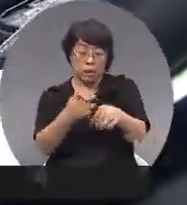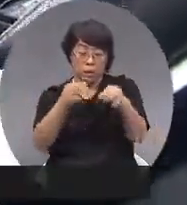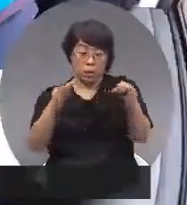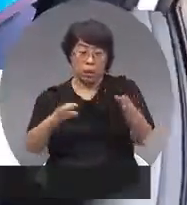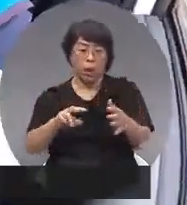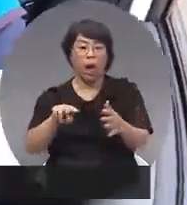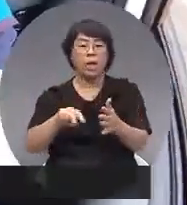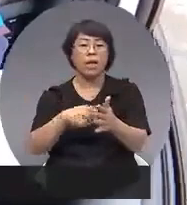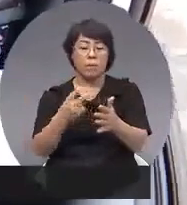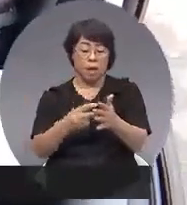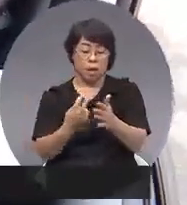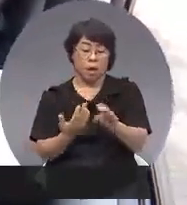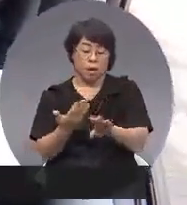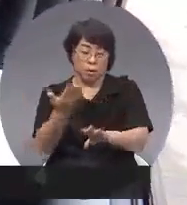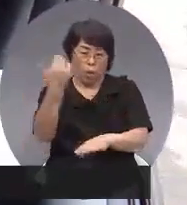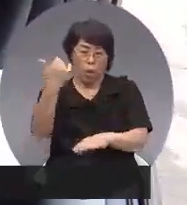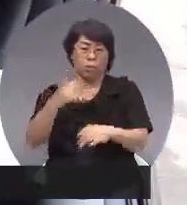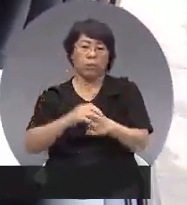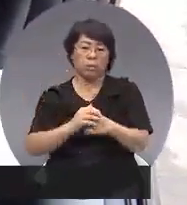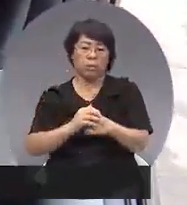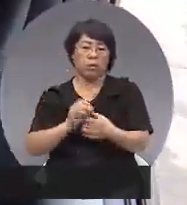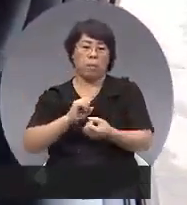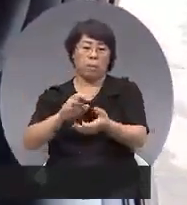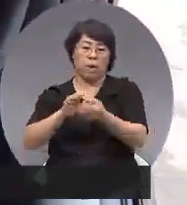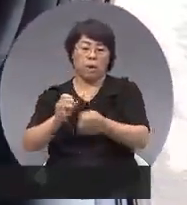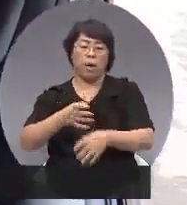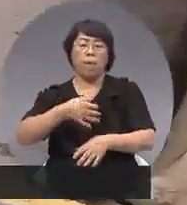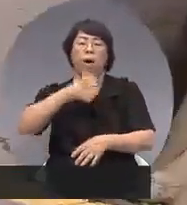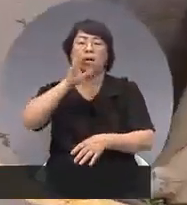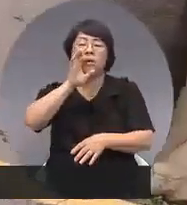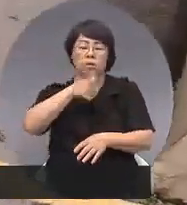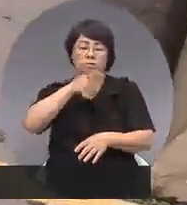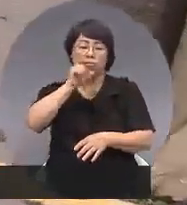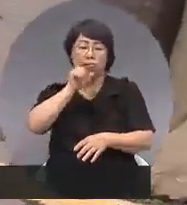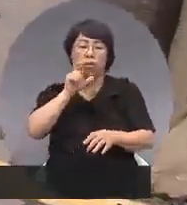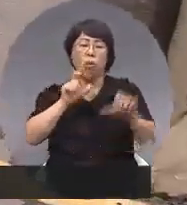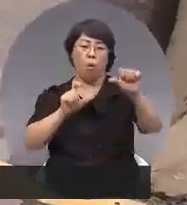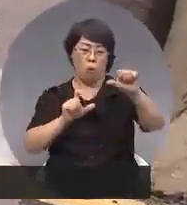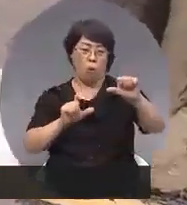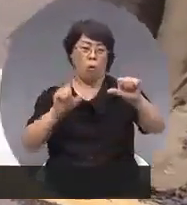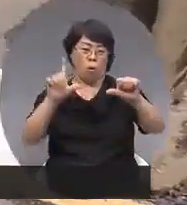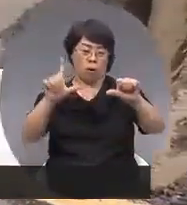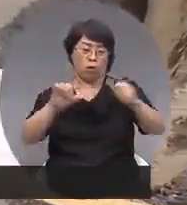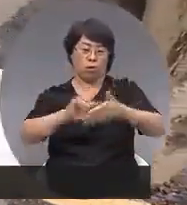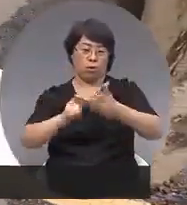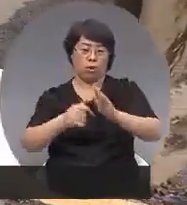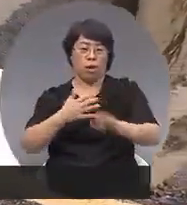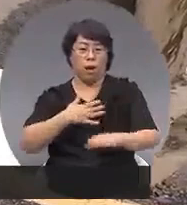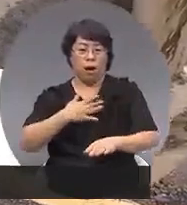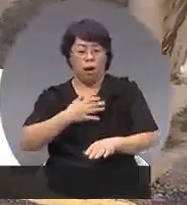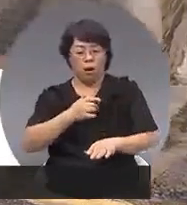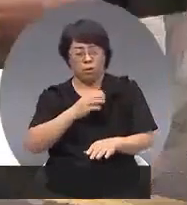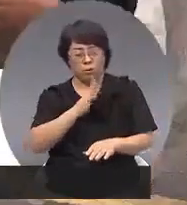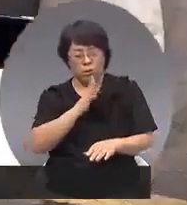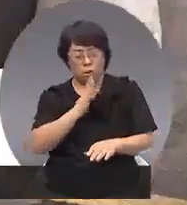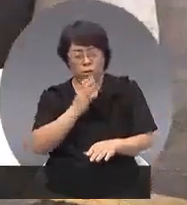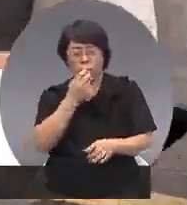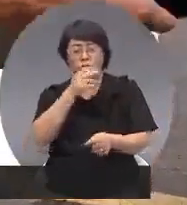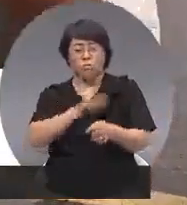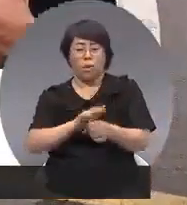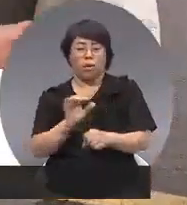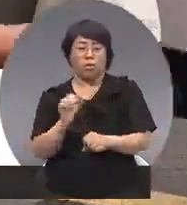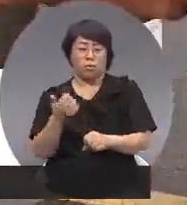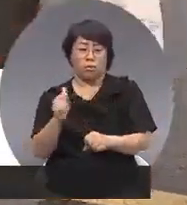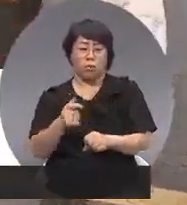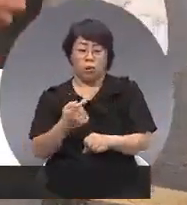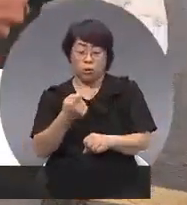배달하면서 마시는 물 만호리 더 가까이 됩니다 저희도 진짜 축지 5 숨이 컥 막히는 게 좀 움직 이라 쓰고